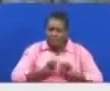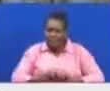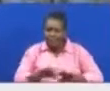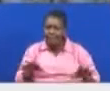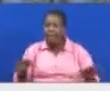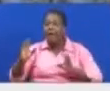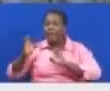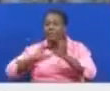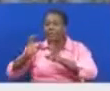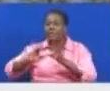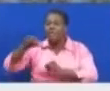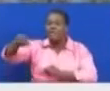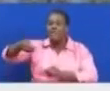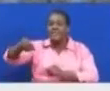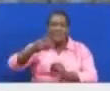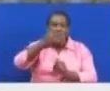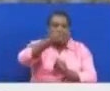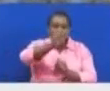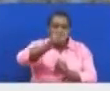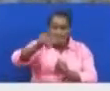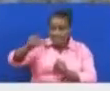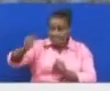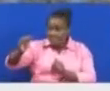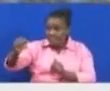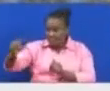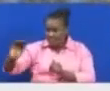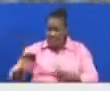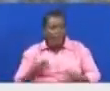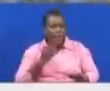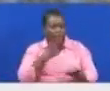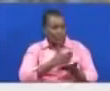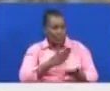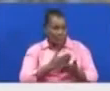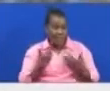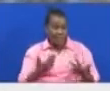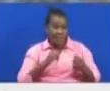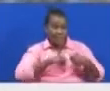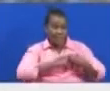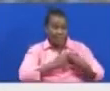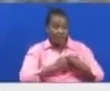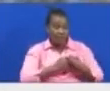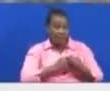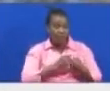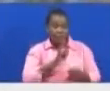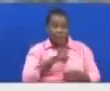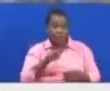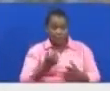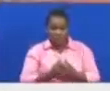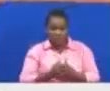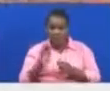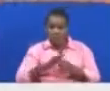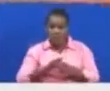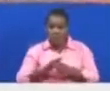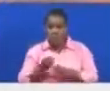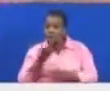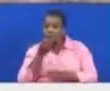vijijini, leo hii inawezekana labda tungekuwa na changamoto sana ya kuwapelekea taarifa mbalimbali zinazohusiana na gonjwa la corona.